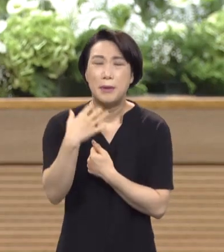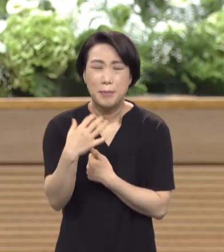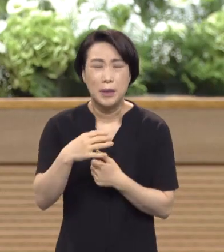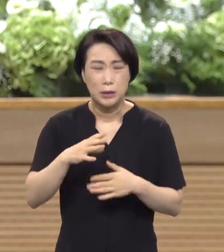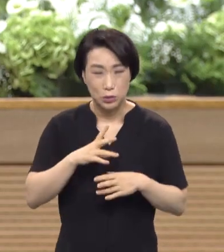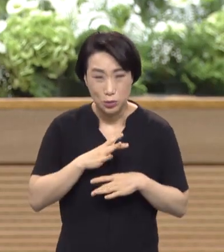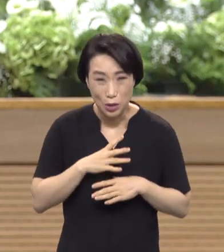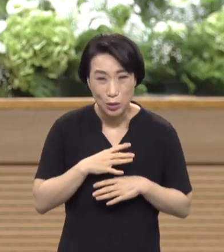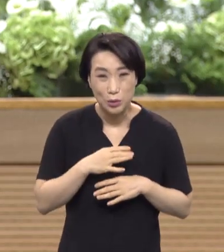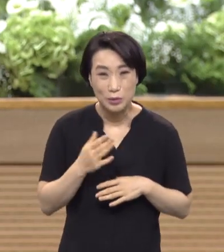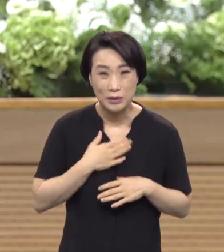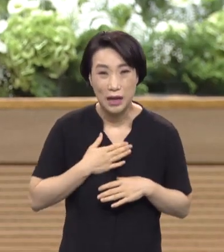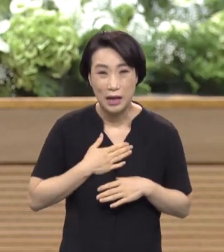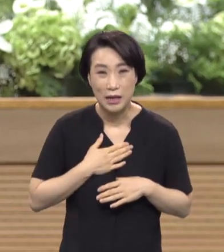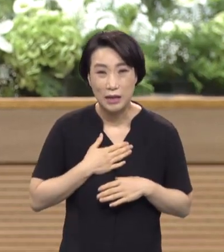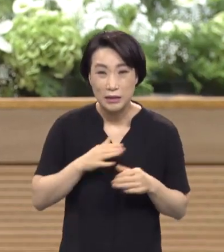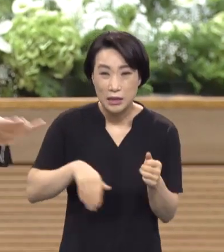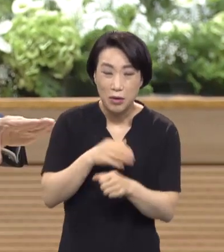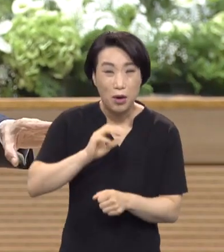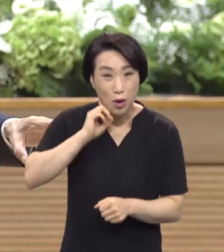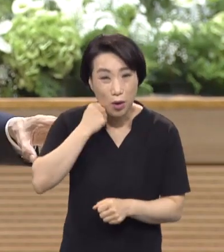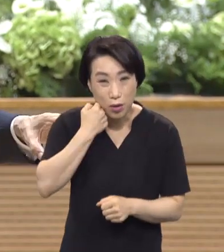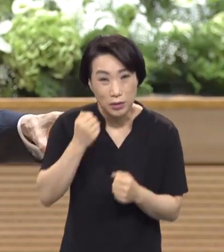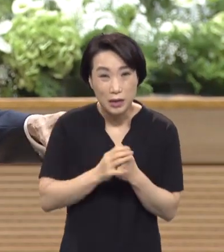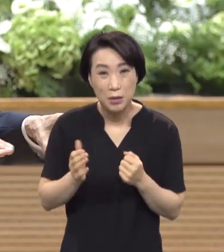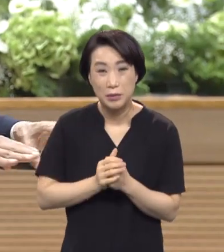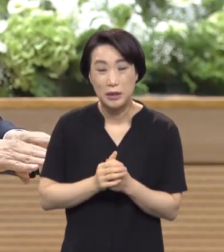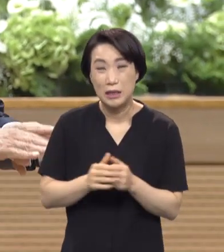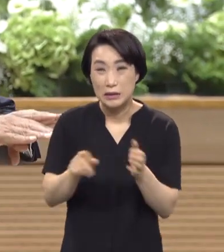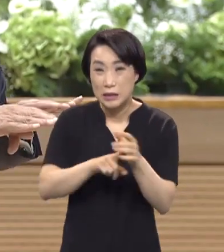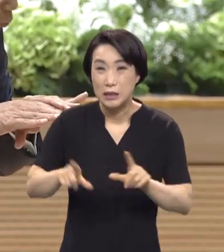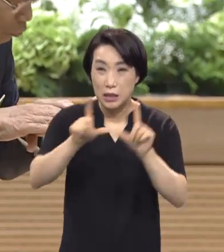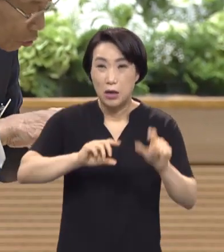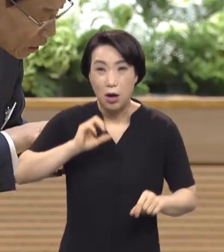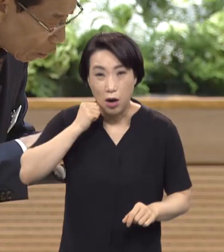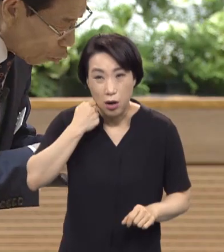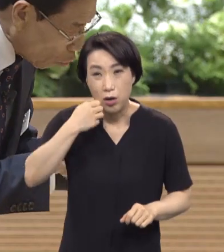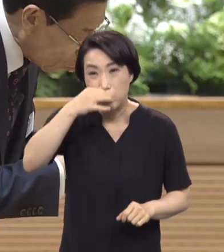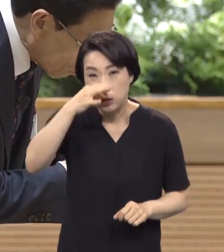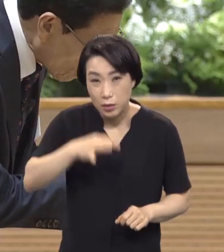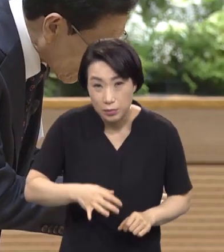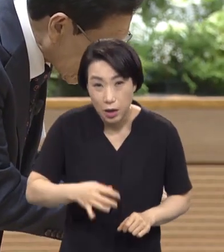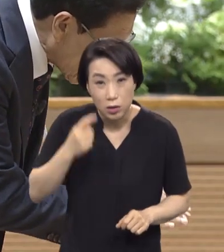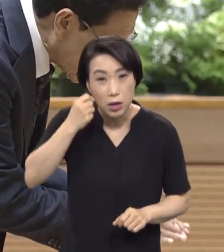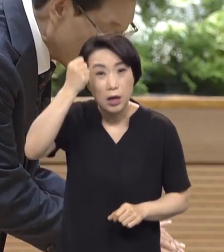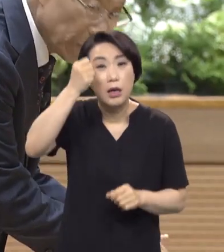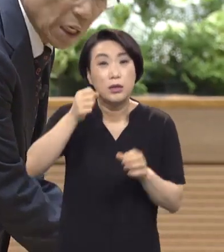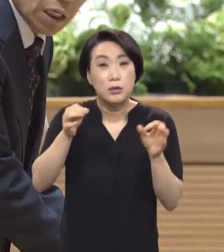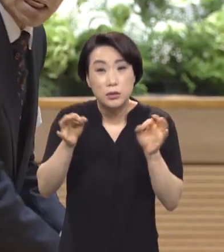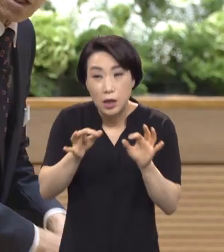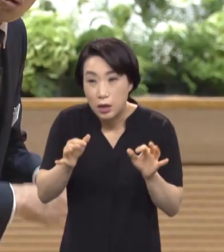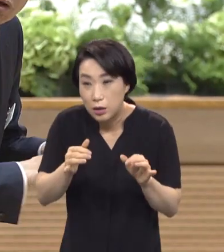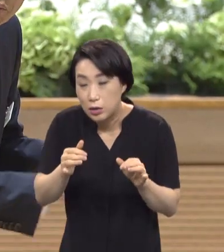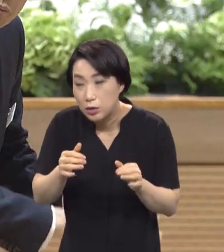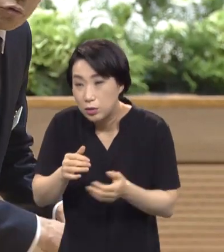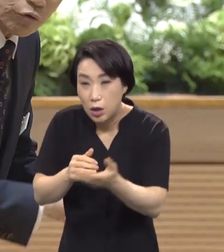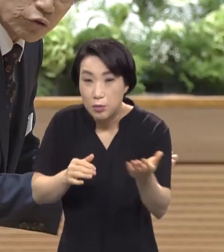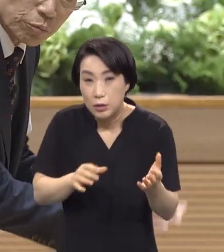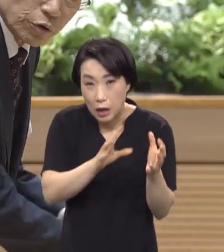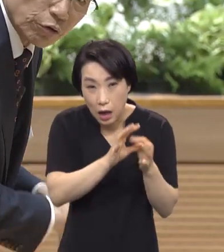두렵고 자기들의 상황이 어려워서 신앙생활하기가 힘들다고 하는 사람이